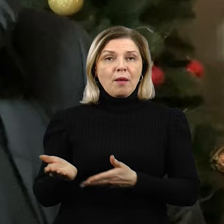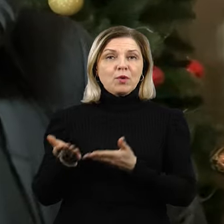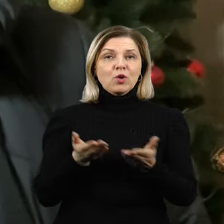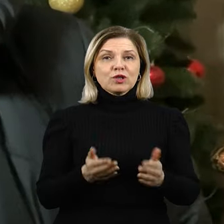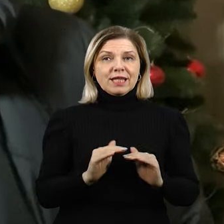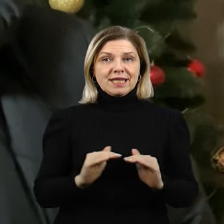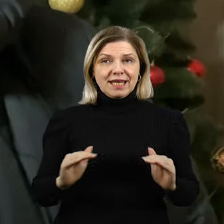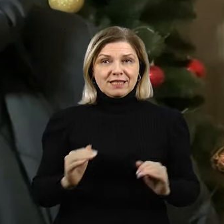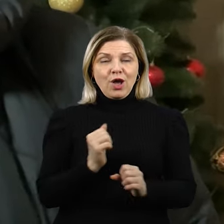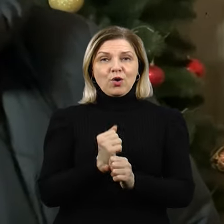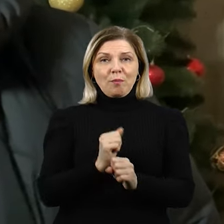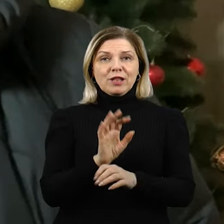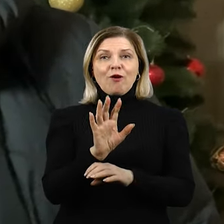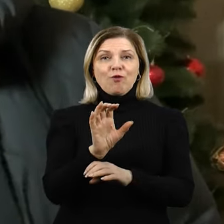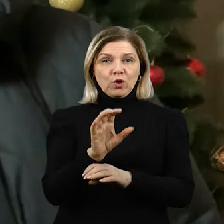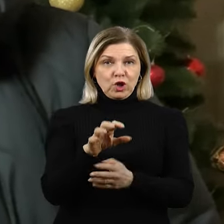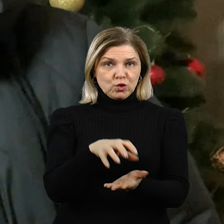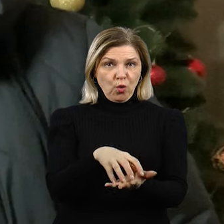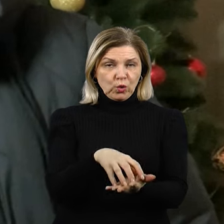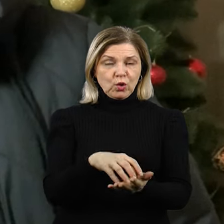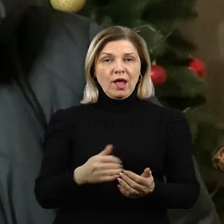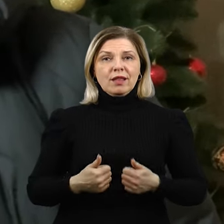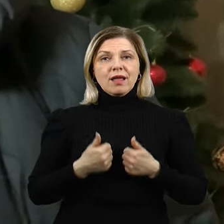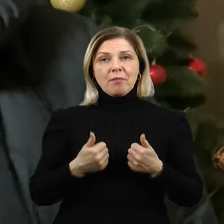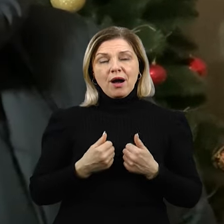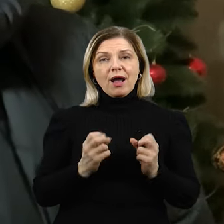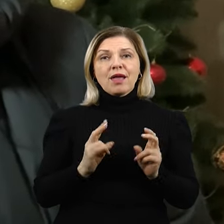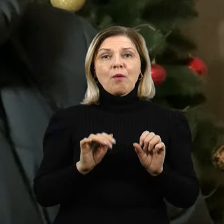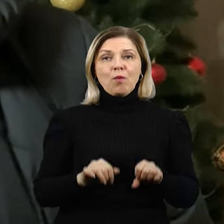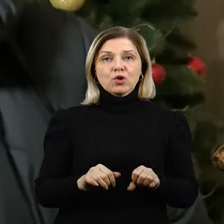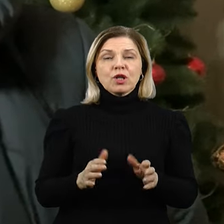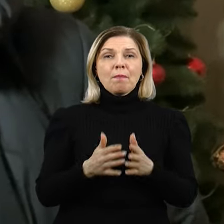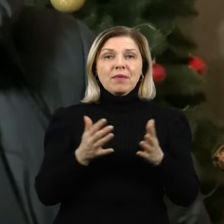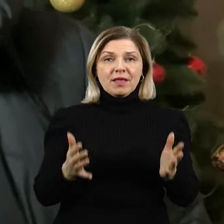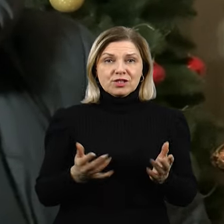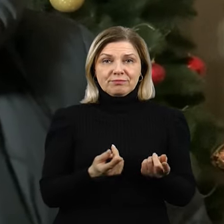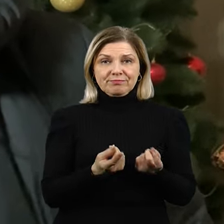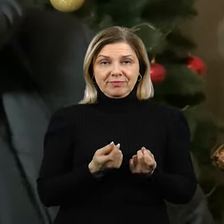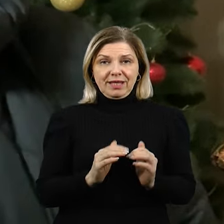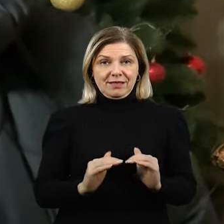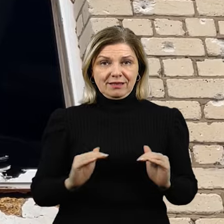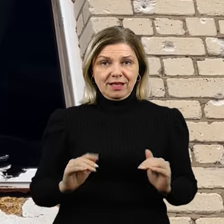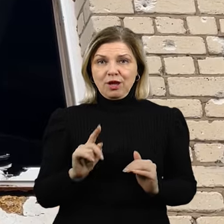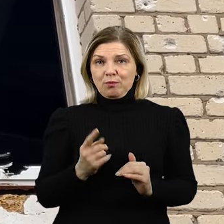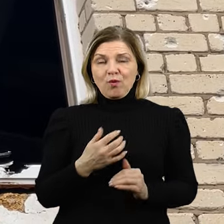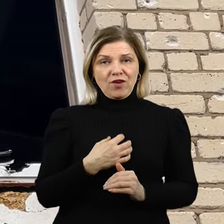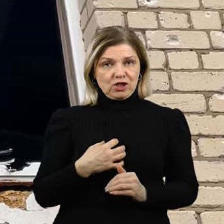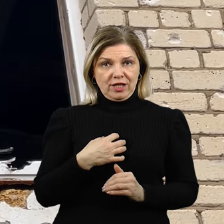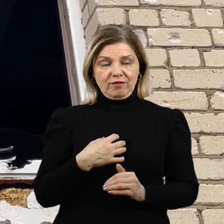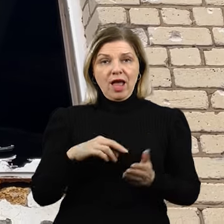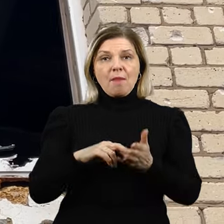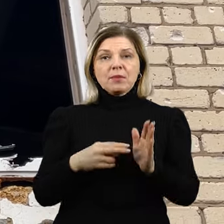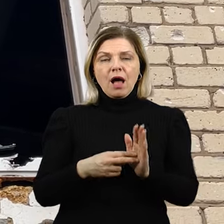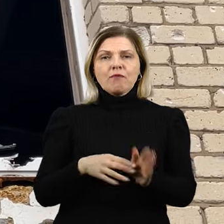фотозону. Намагаємося якомога більше залучити дітей, тому що для них це дуже важливо. В планах